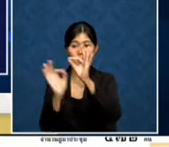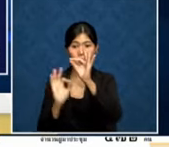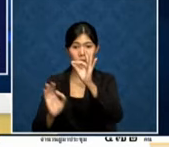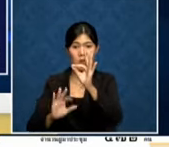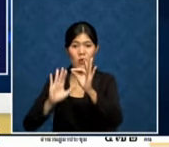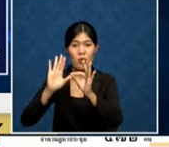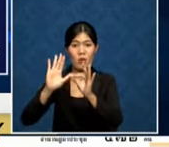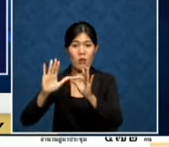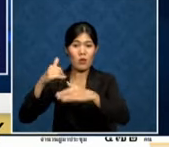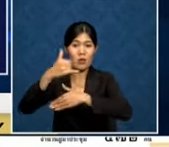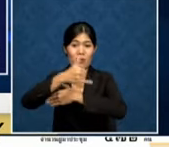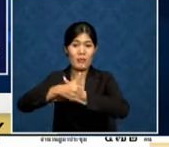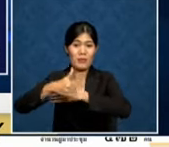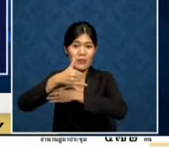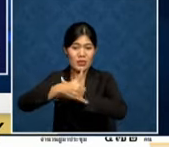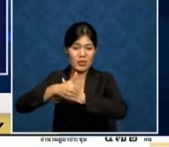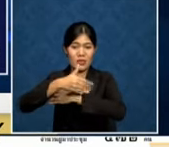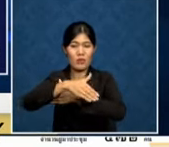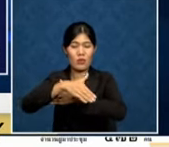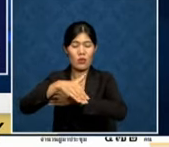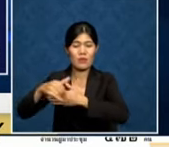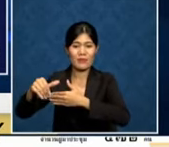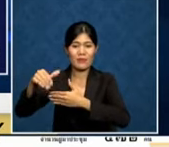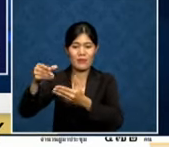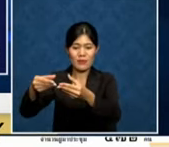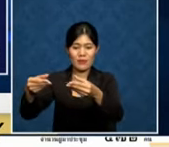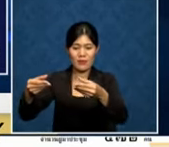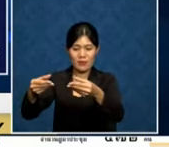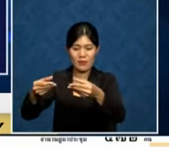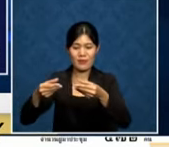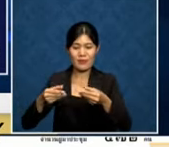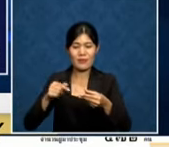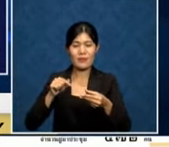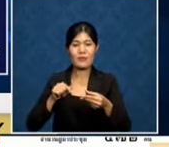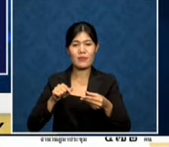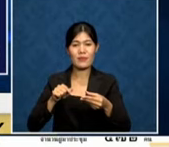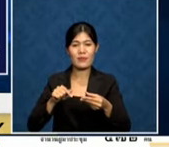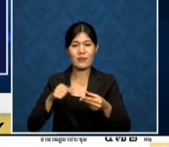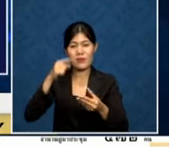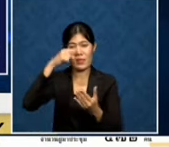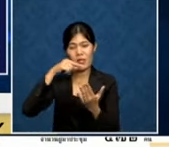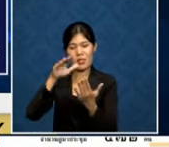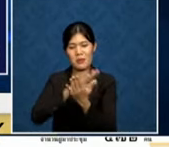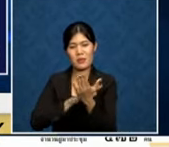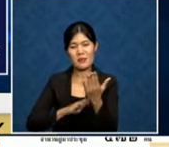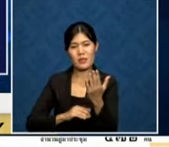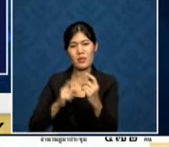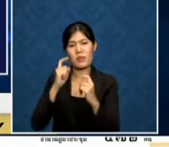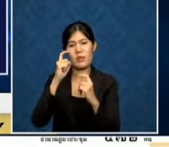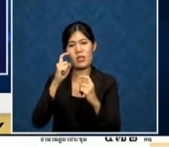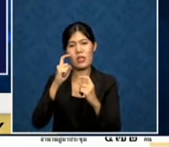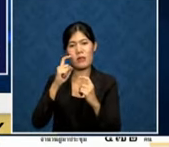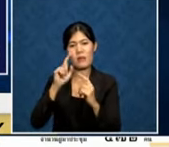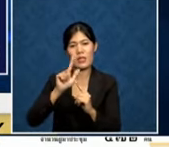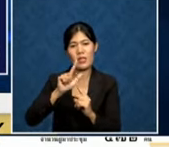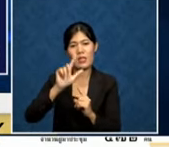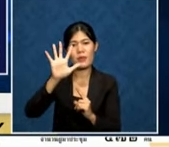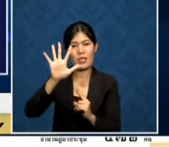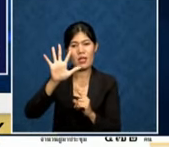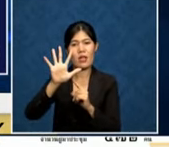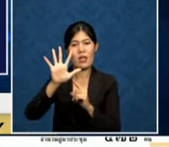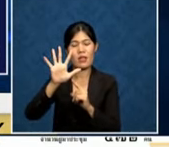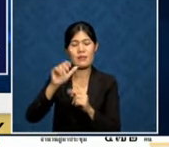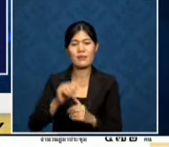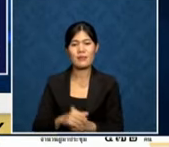สถาบันของประเทศสวิตเซอร์แลนด์ครับได้ประเมินเอาไว้ว่าประเทศไทยครับมีความเสี่ยงสูงเป็นอันดับที่ 5ของโลกครับที่ climate